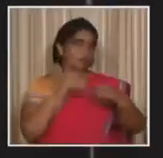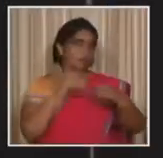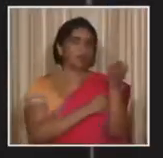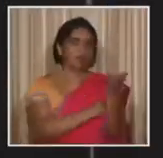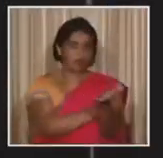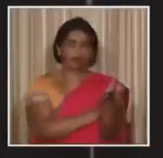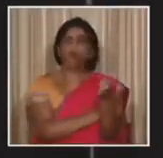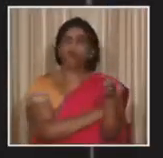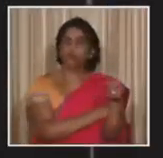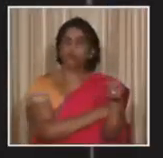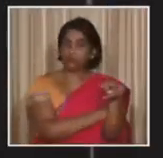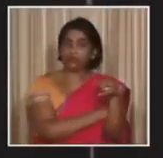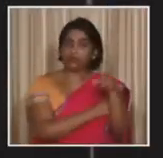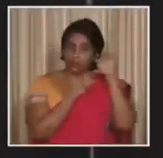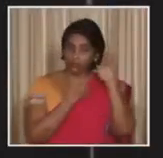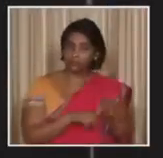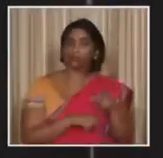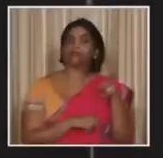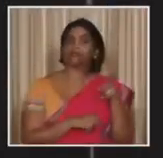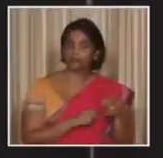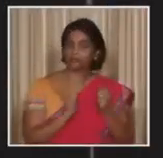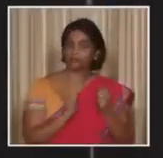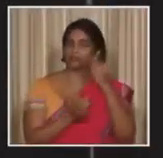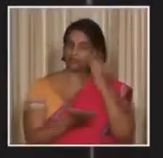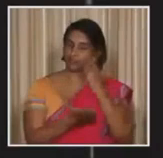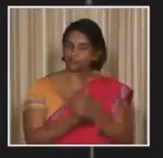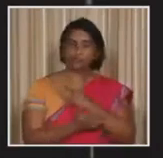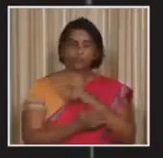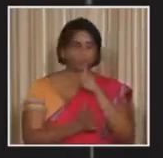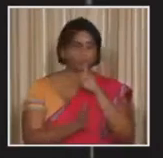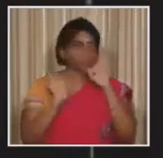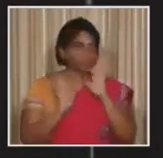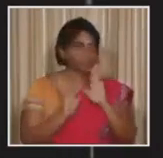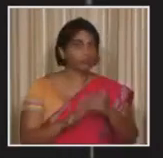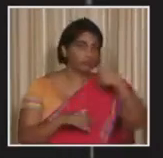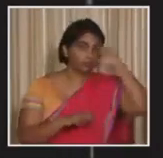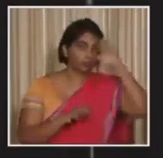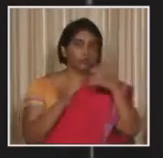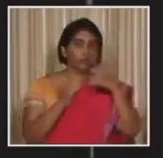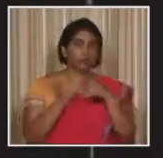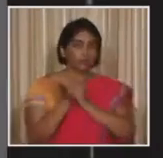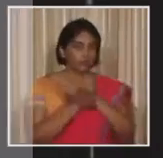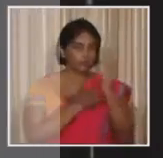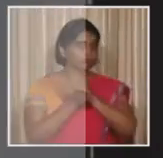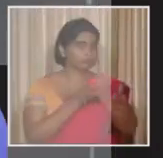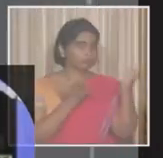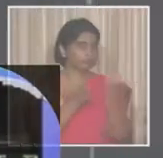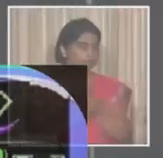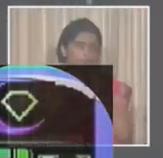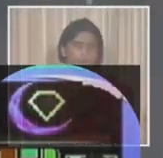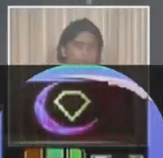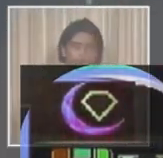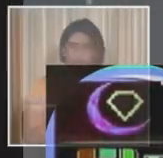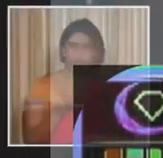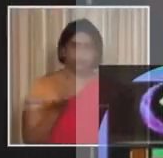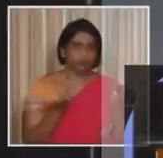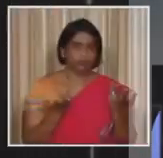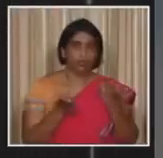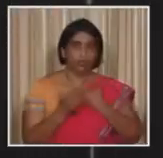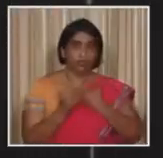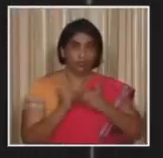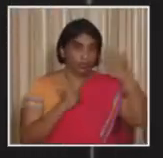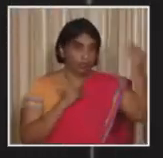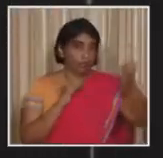ඇති කරන්නේ මෙන්න මේ වගේ දෙමළ දේශපාලකයෝ. ඒ අයට ඒක නවත්තන්න කියලා අපි කියනවා. නමුත් මේ නටබු විනාශ